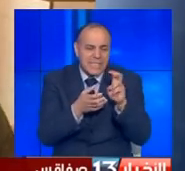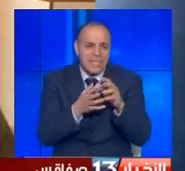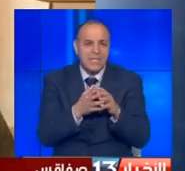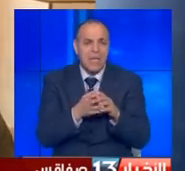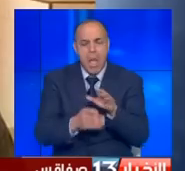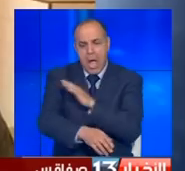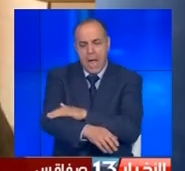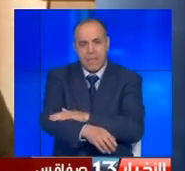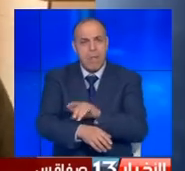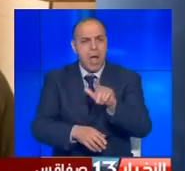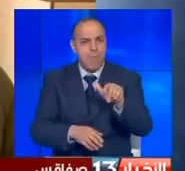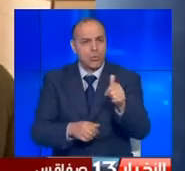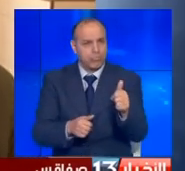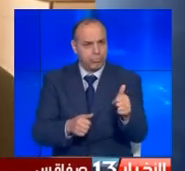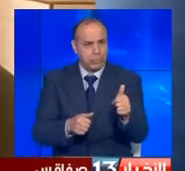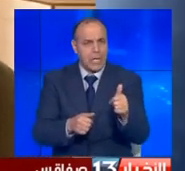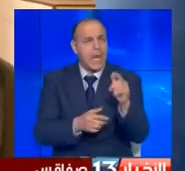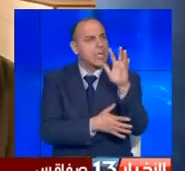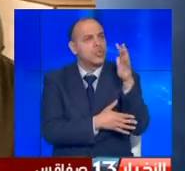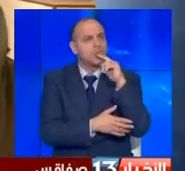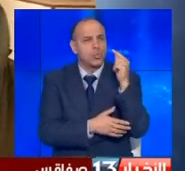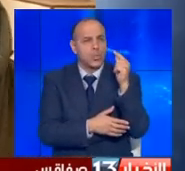فيها موجود ان شاء الله